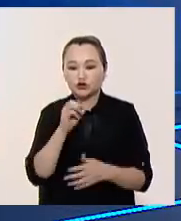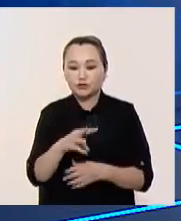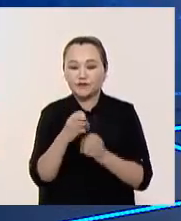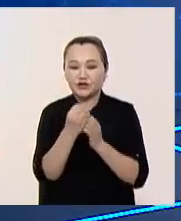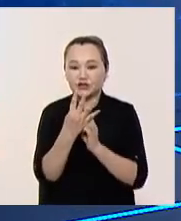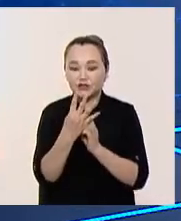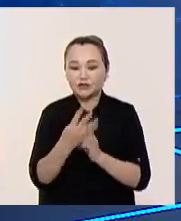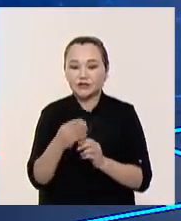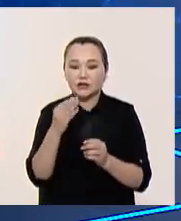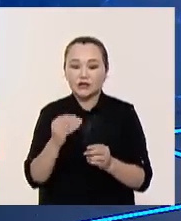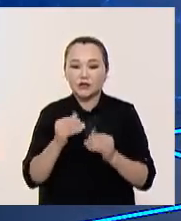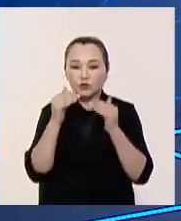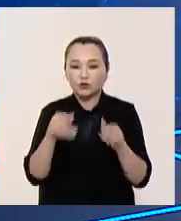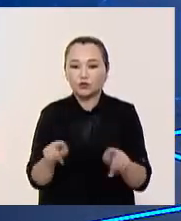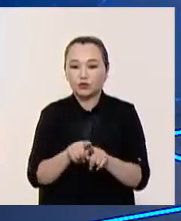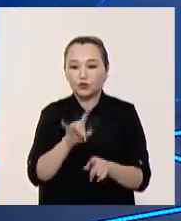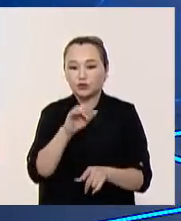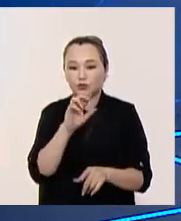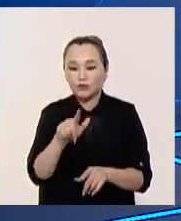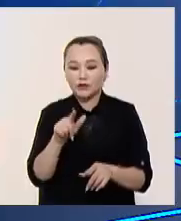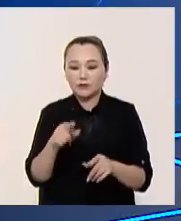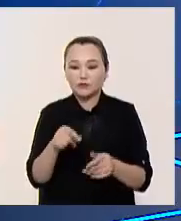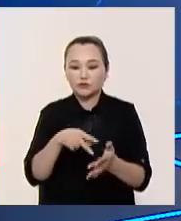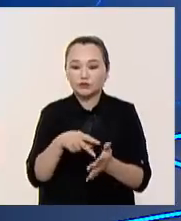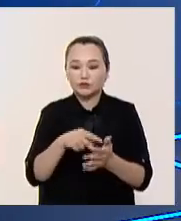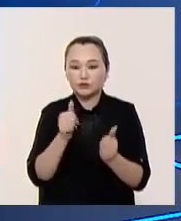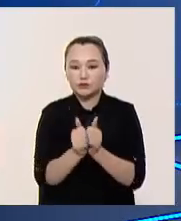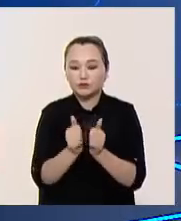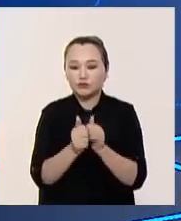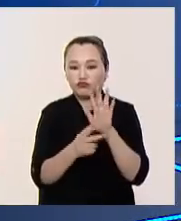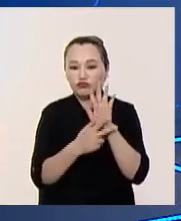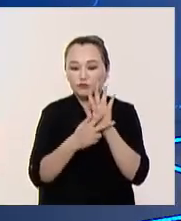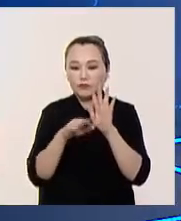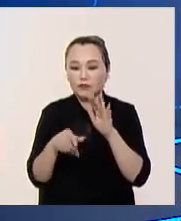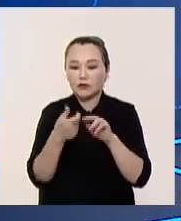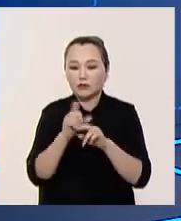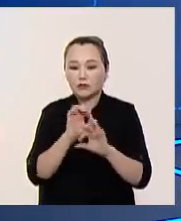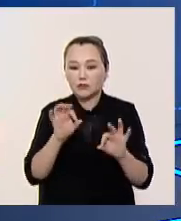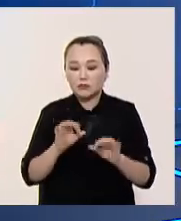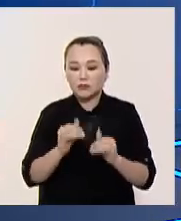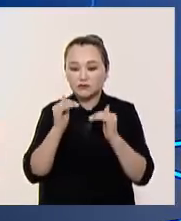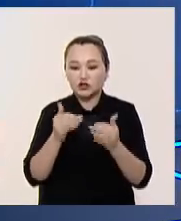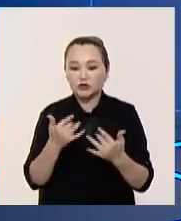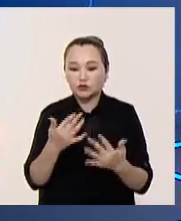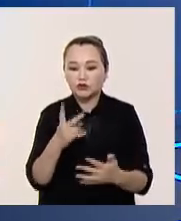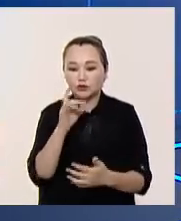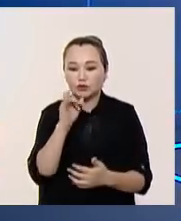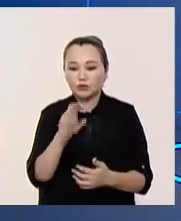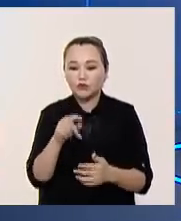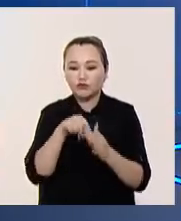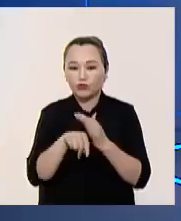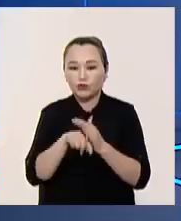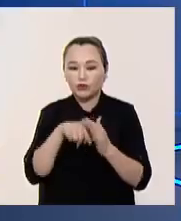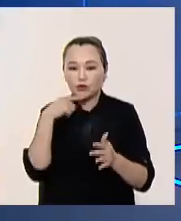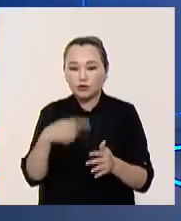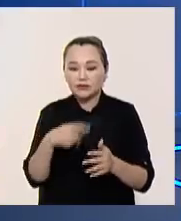14. Подскочил в цене и рубль. На бирже его стоимость приблизилась к 8 тенге. Эксперты это объясняют повышенным спросом на рубль внутри России.